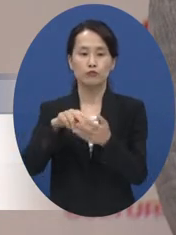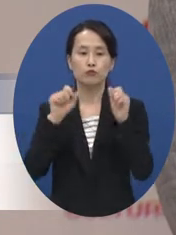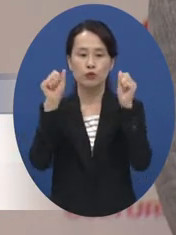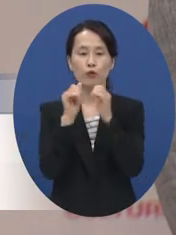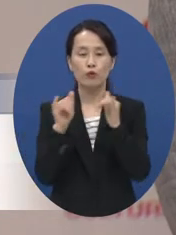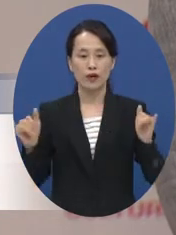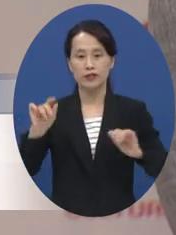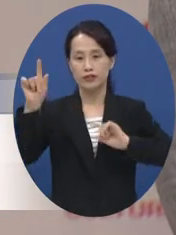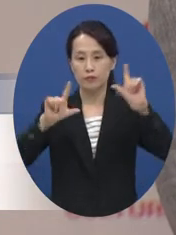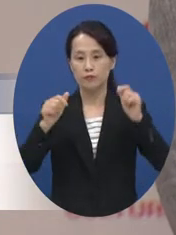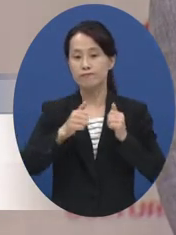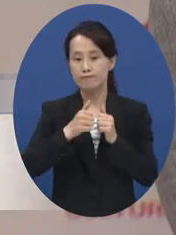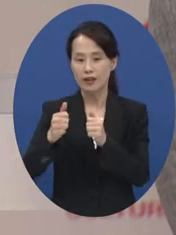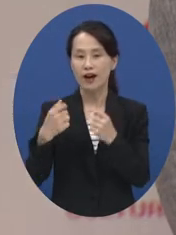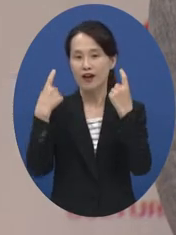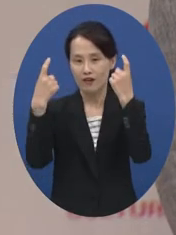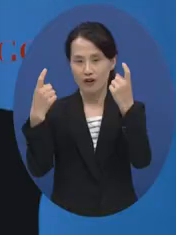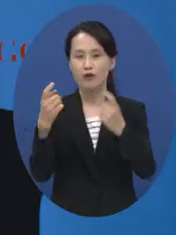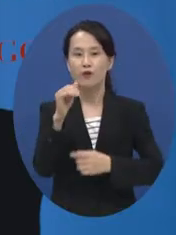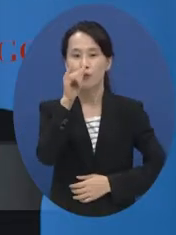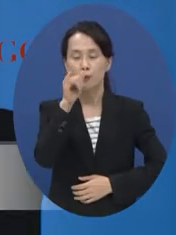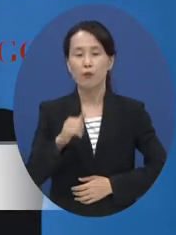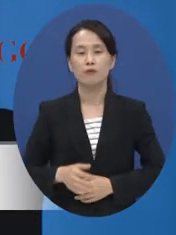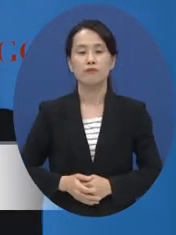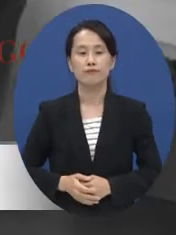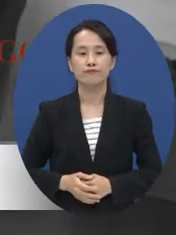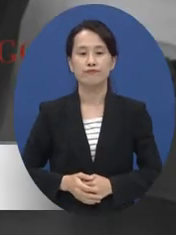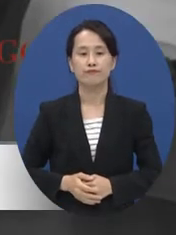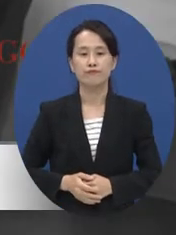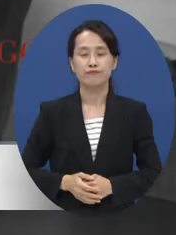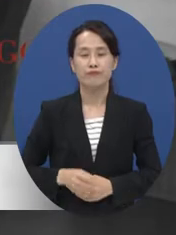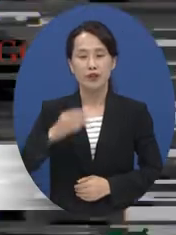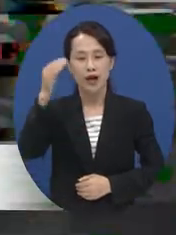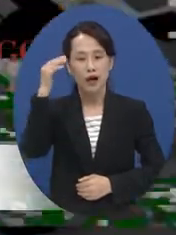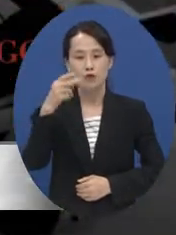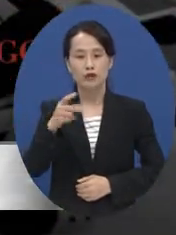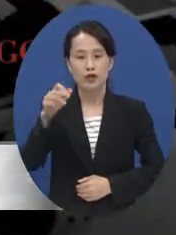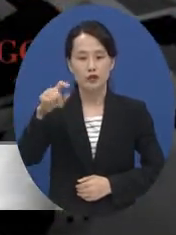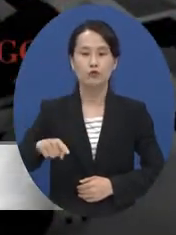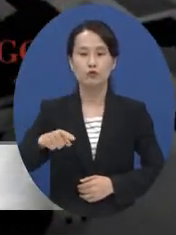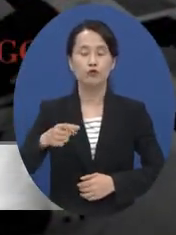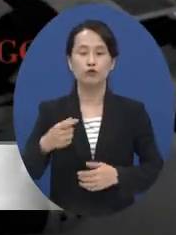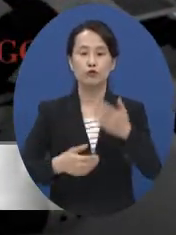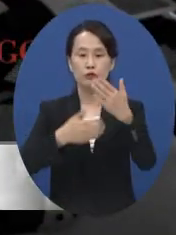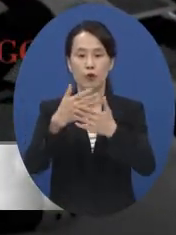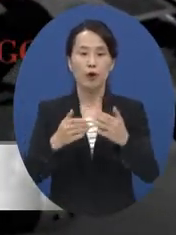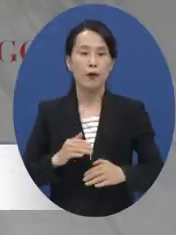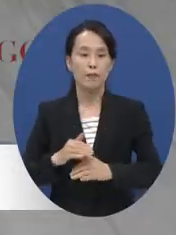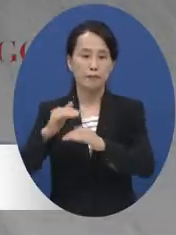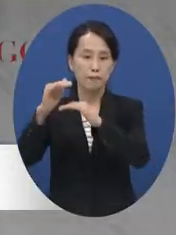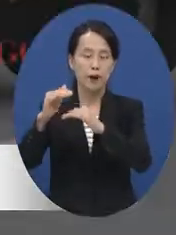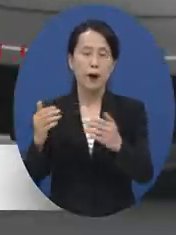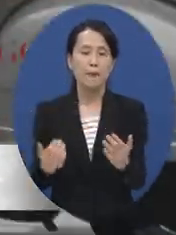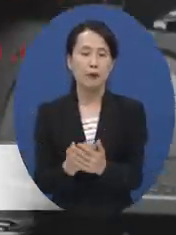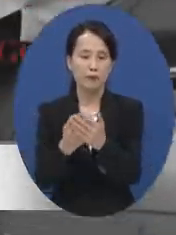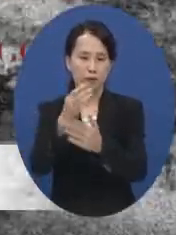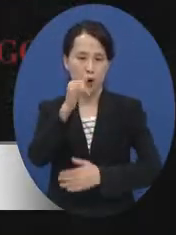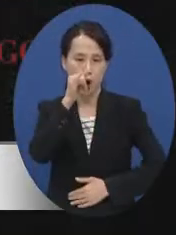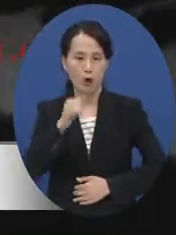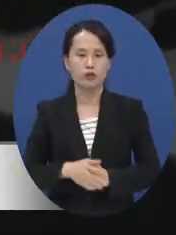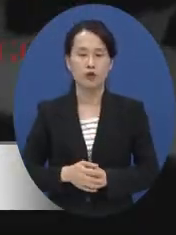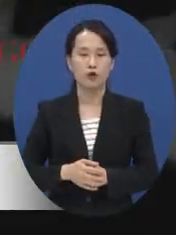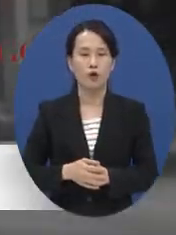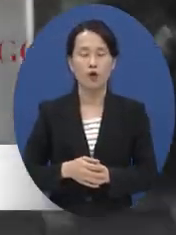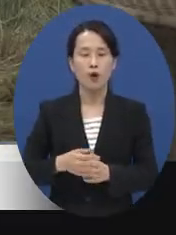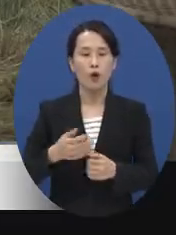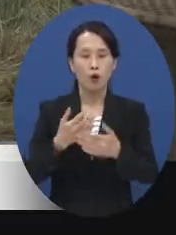독립운동가들의 흔적을 따라서 여행을 하기도 하고. 올해는 한국 다큐멘터리의 성장이 두드러집니다. 지난해에 비해 상영작 수가 두